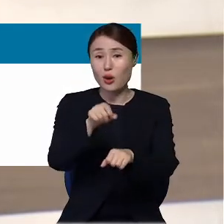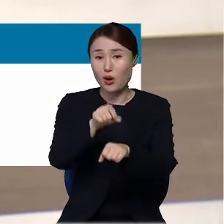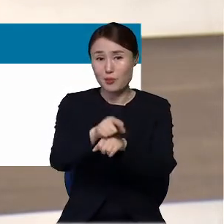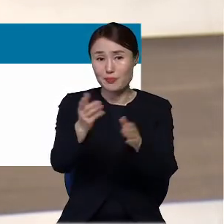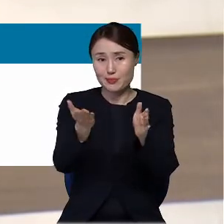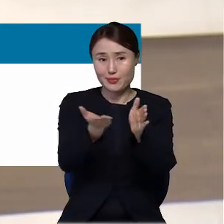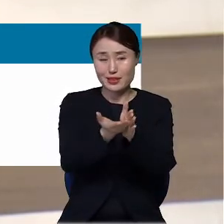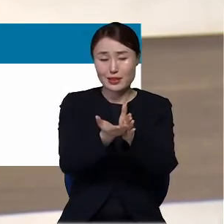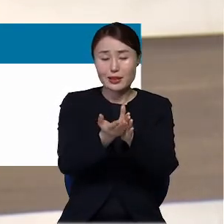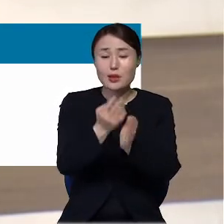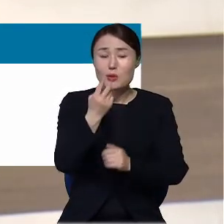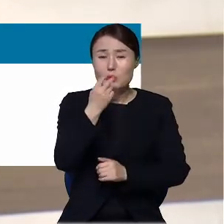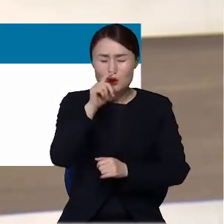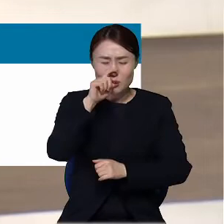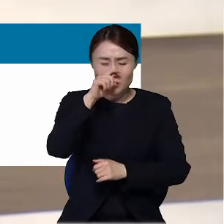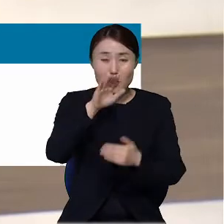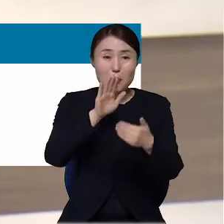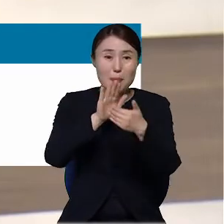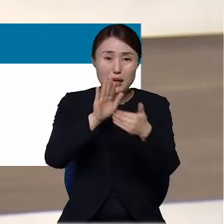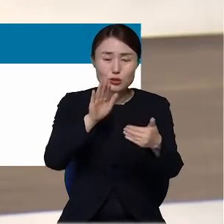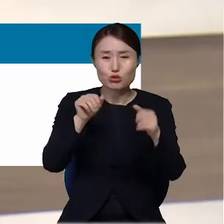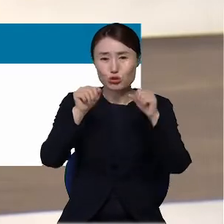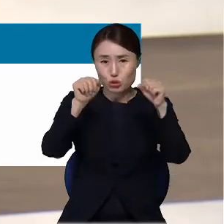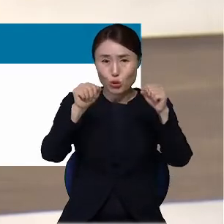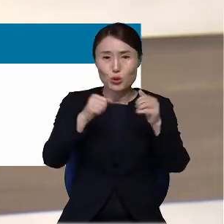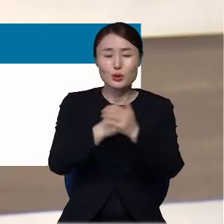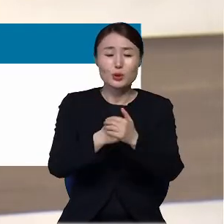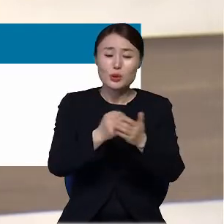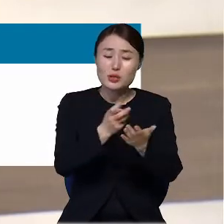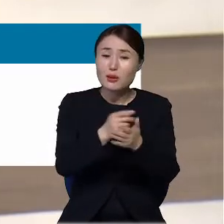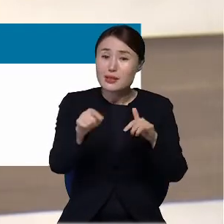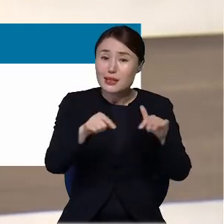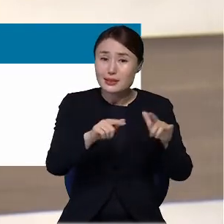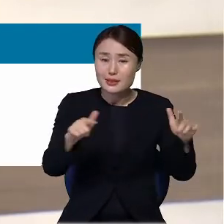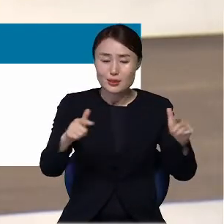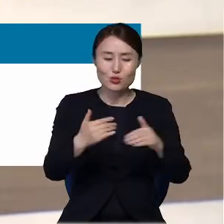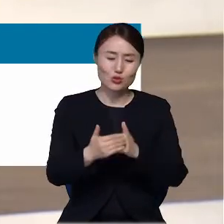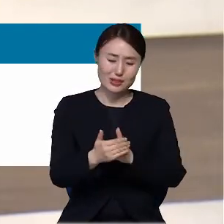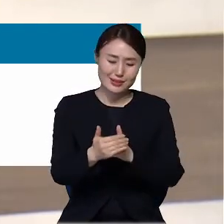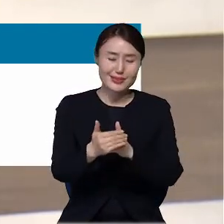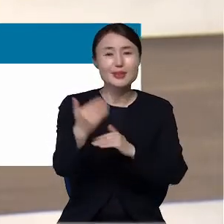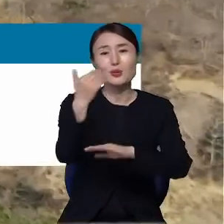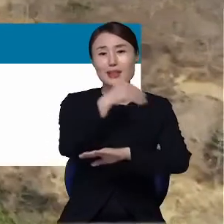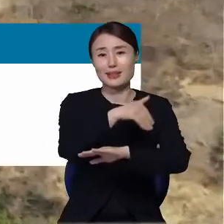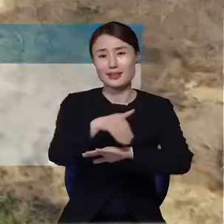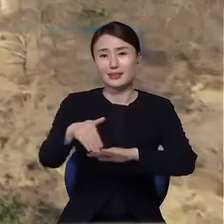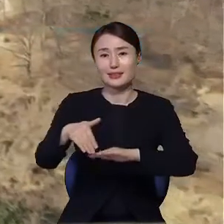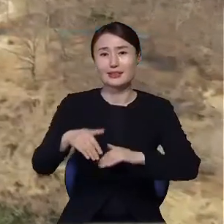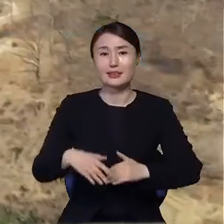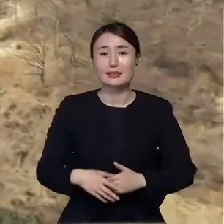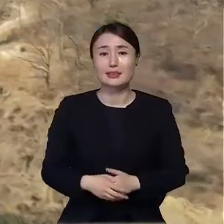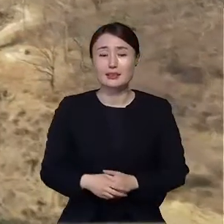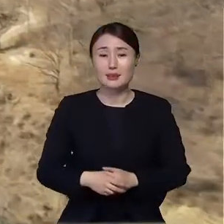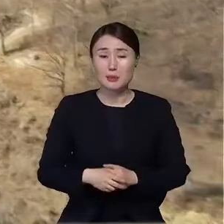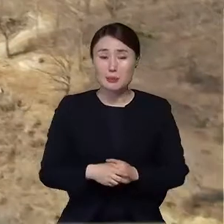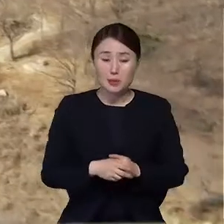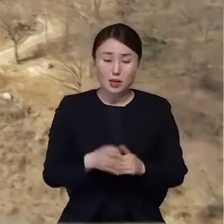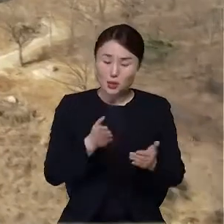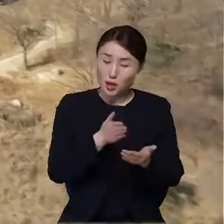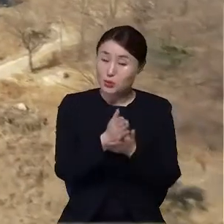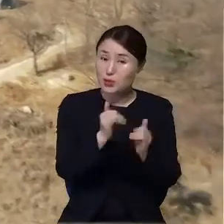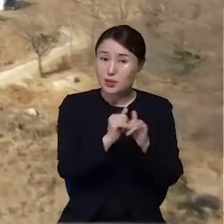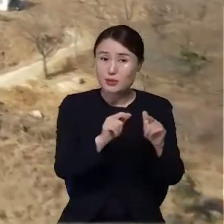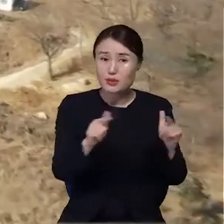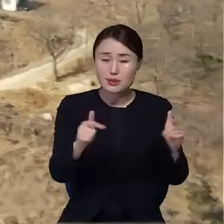맞는 탄소중립 운동이라든지 정책들을 추진해 나갈 예정입니다. 상당수